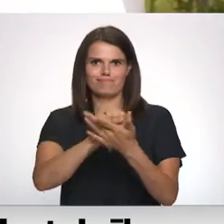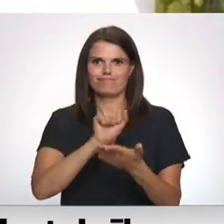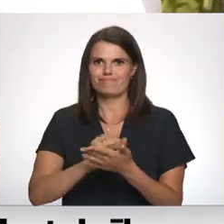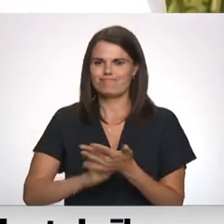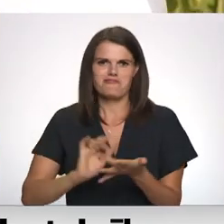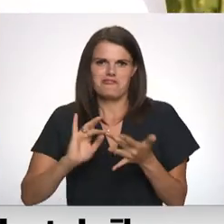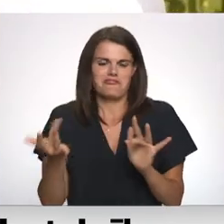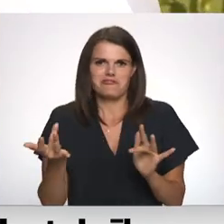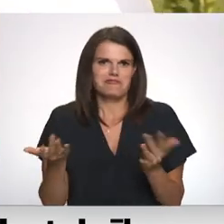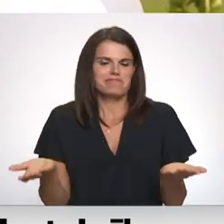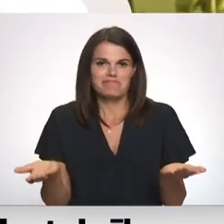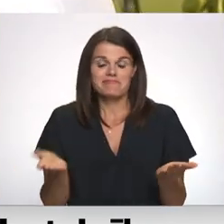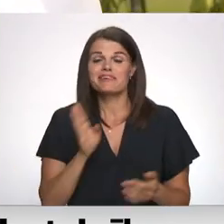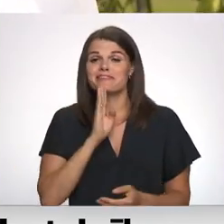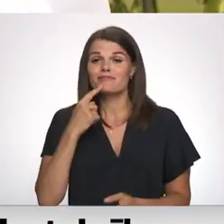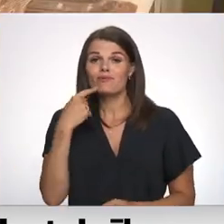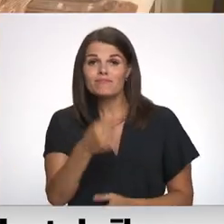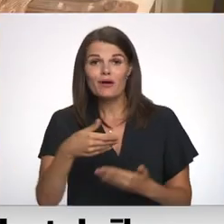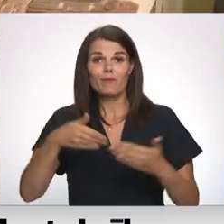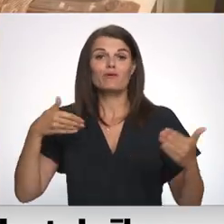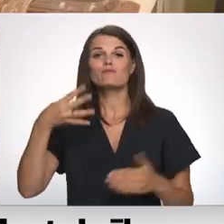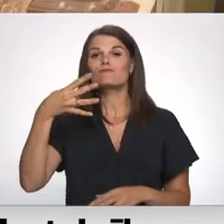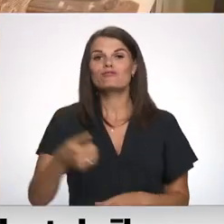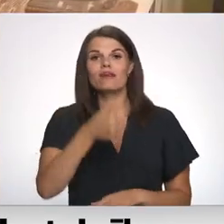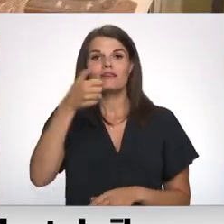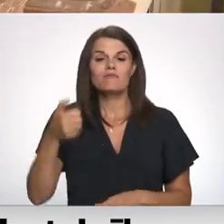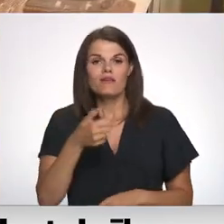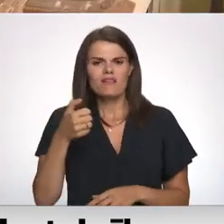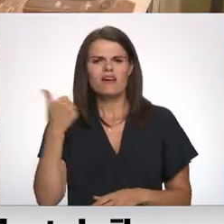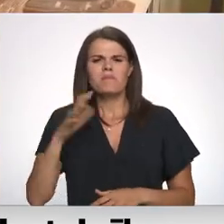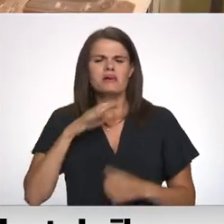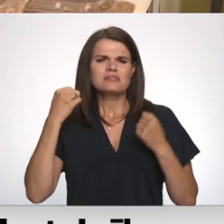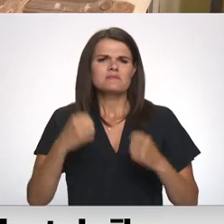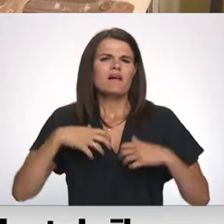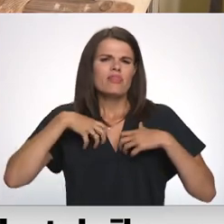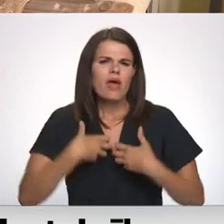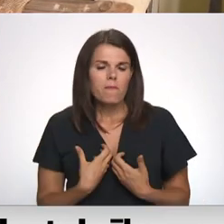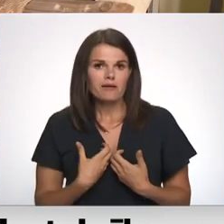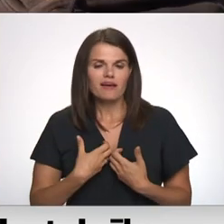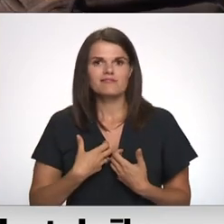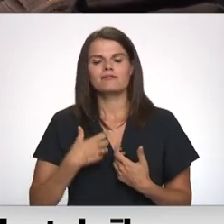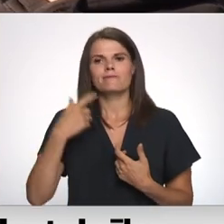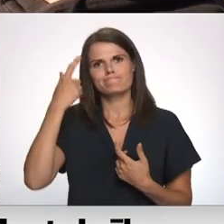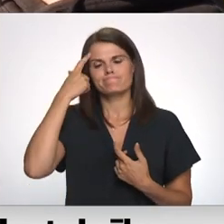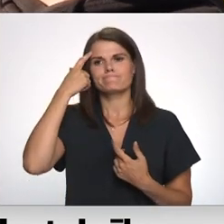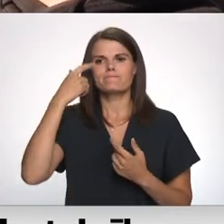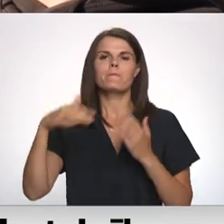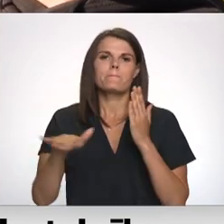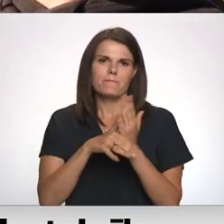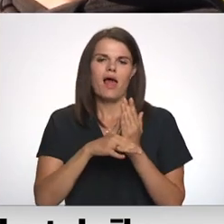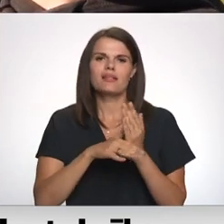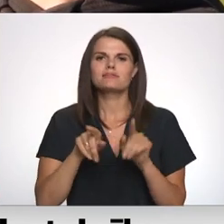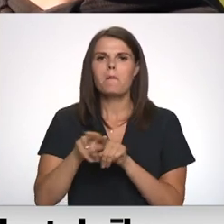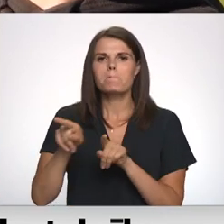socializēšanos internetā. Svetlāna atzīst, ka pirms 4 gadiem viņu nomāca depresija, un to viņai palīdzēja pārvarēt māsas